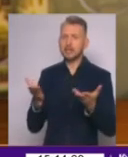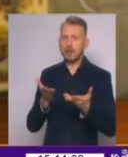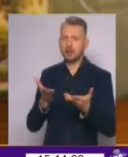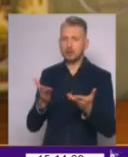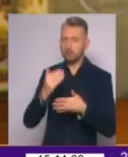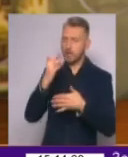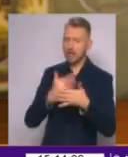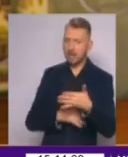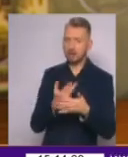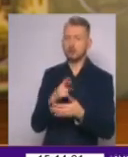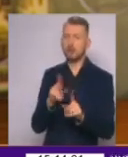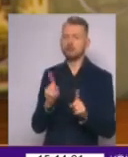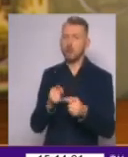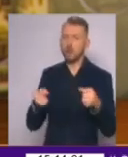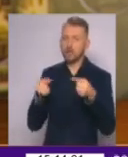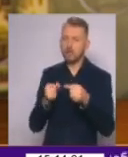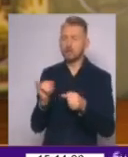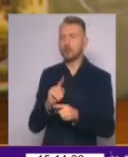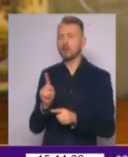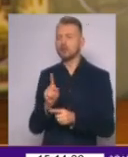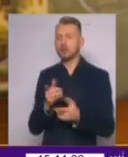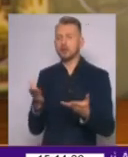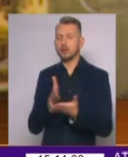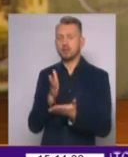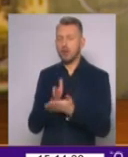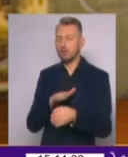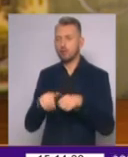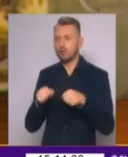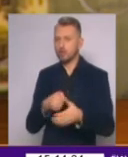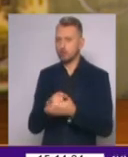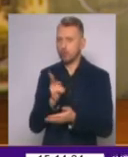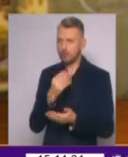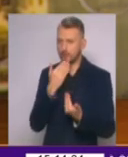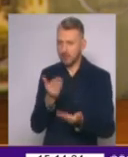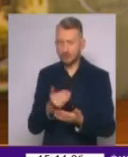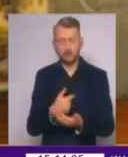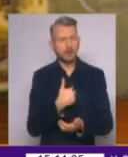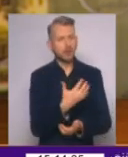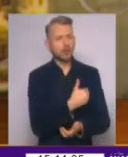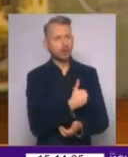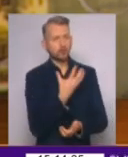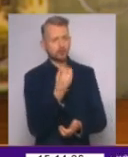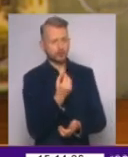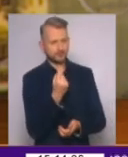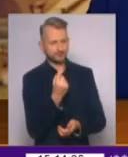який же перелік, для чого конкретно і що, які має повноваження, до кого звертатися. Я би хотів ще одну